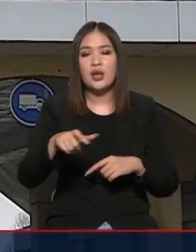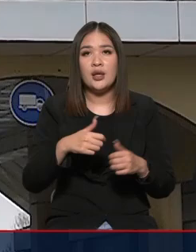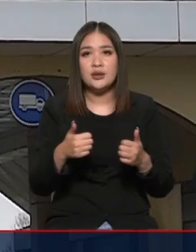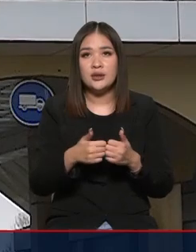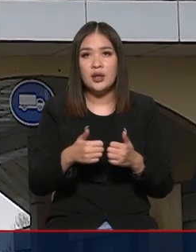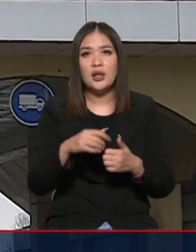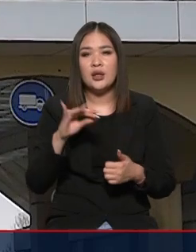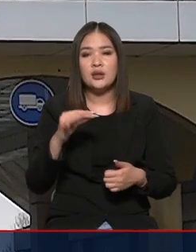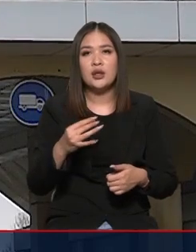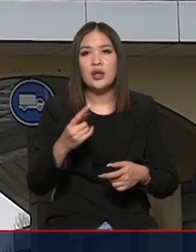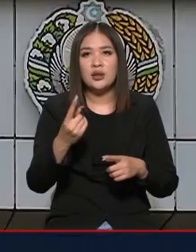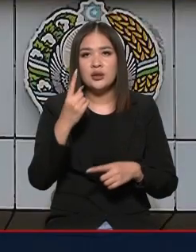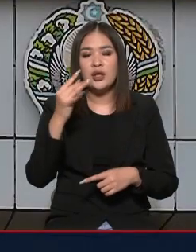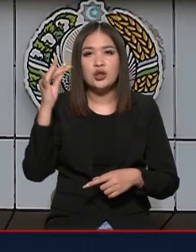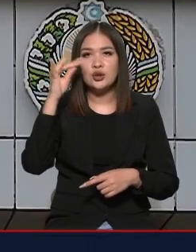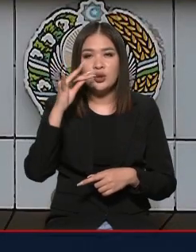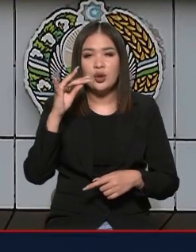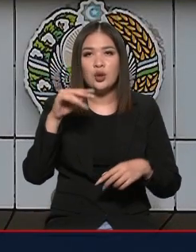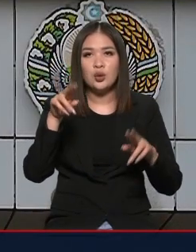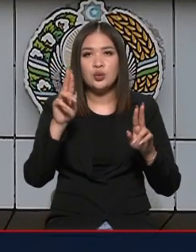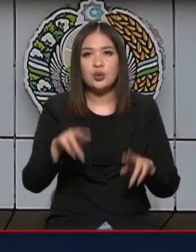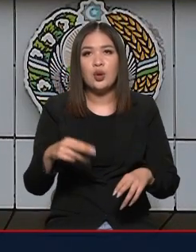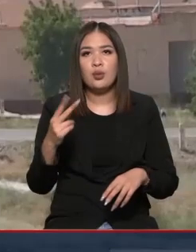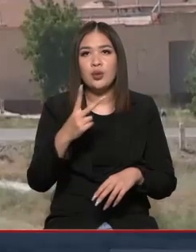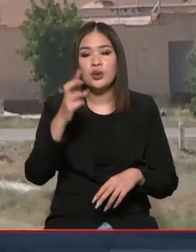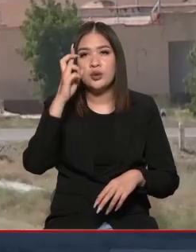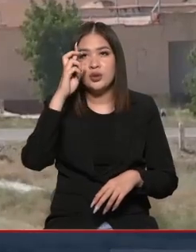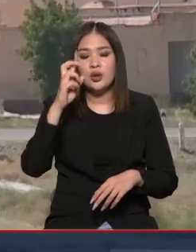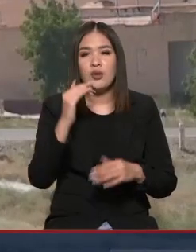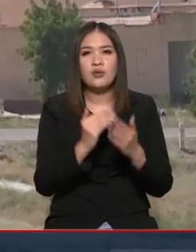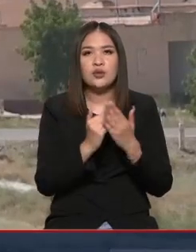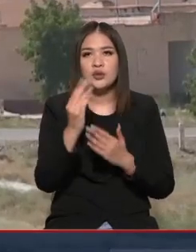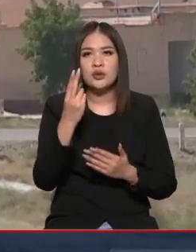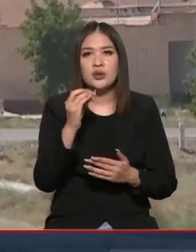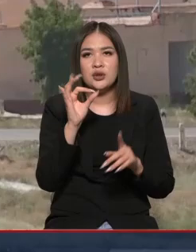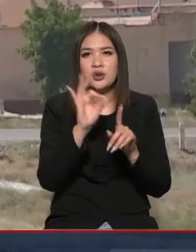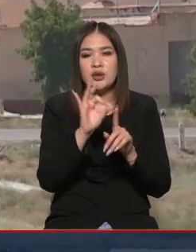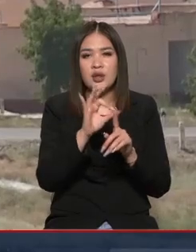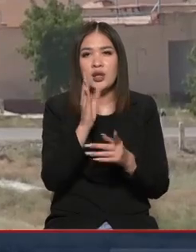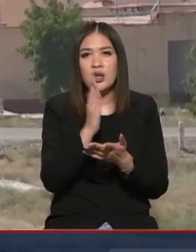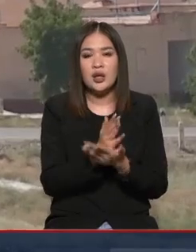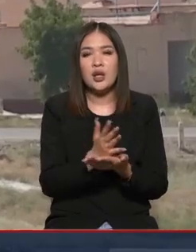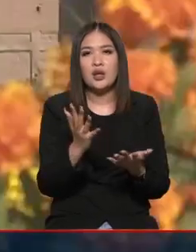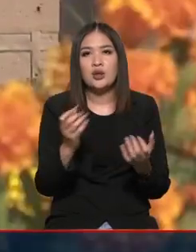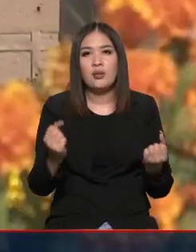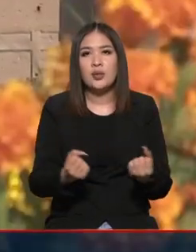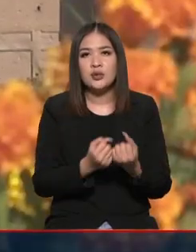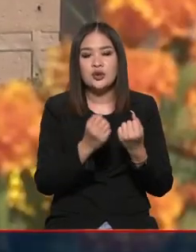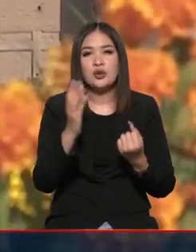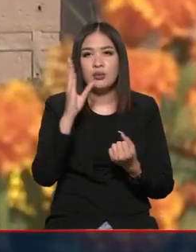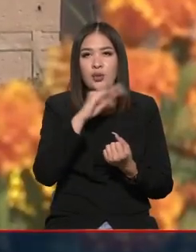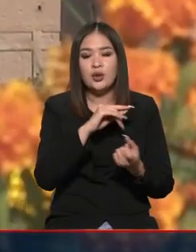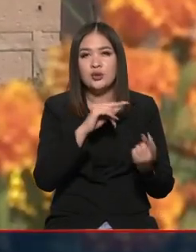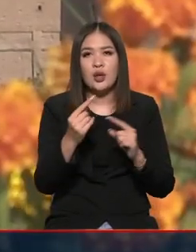соседство, но и единая история и культура. Обе страны ставят перед собой высокие цели, которым следуют, поддерживая друг друга, демонстрируя